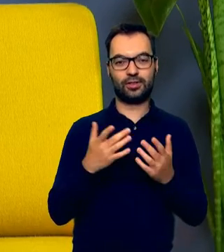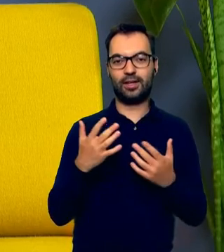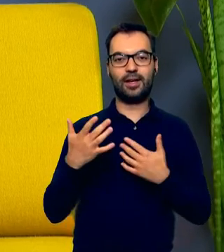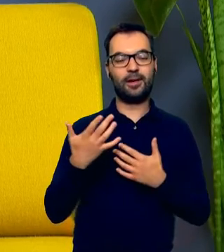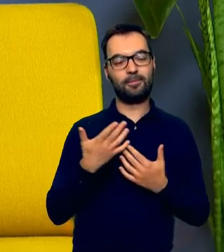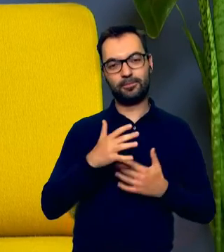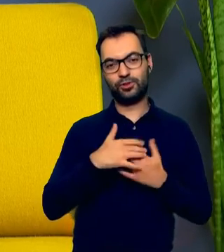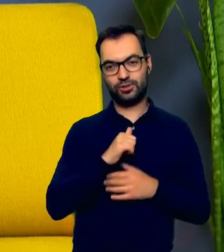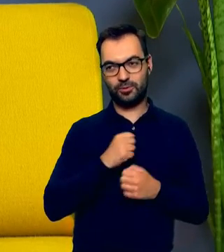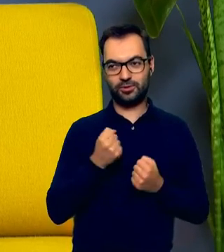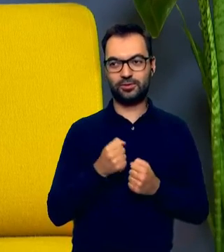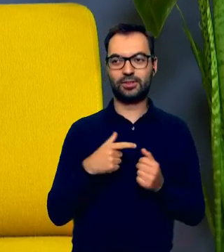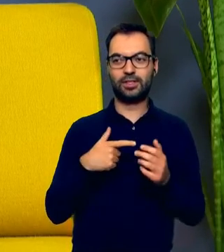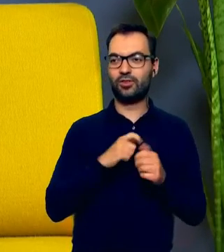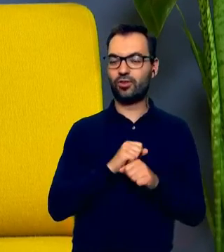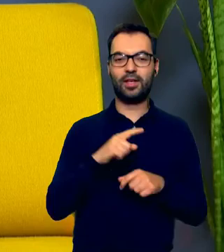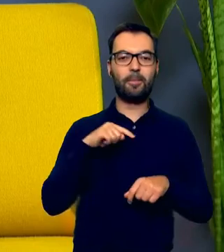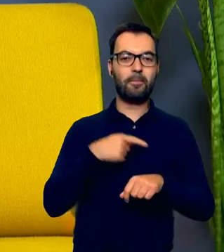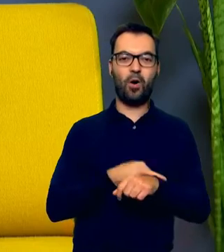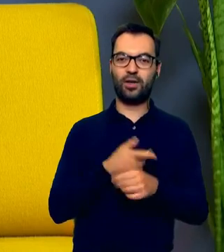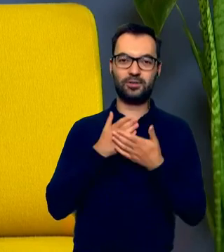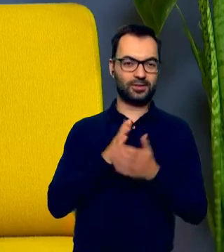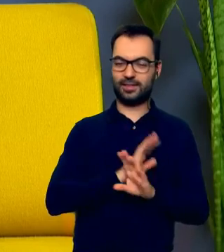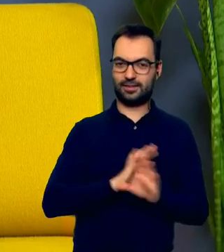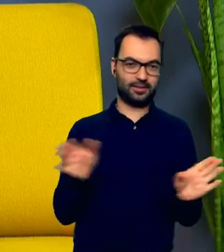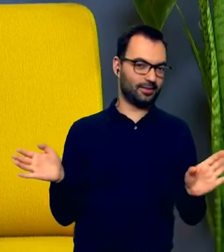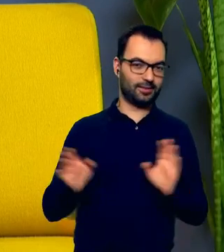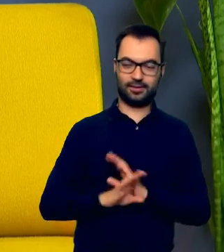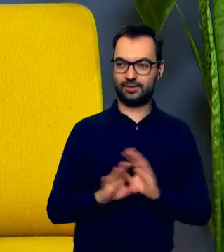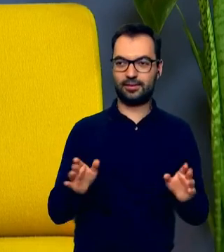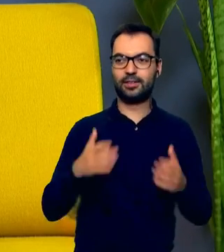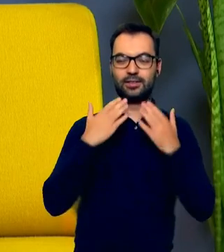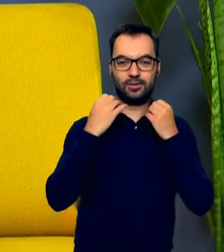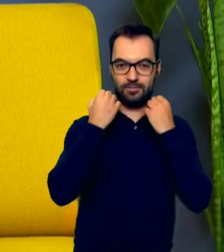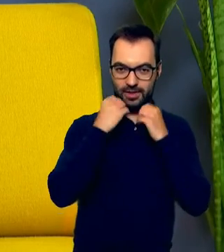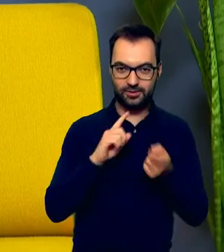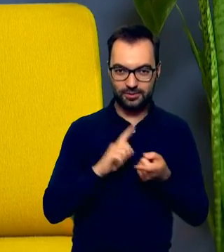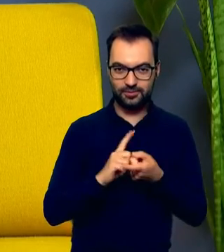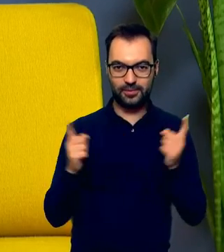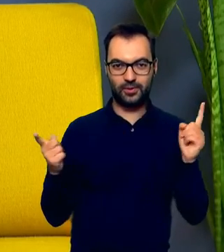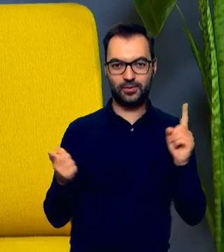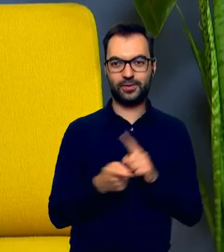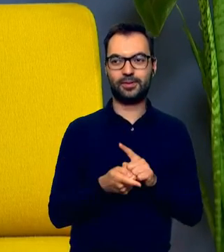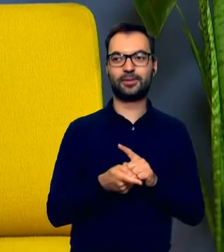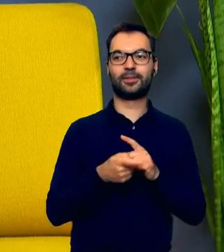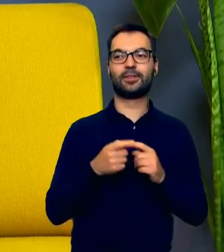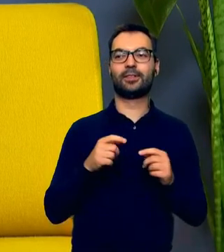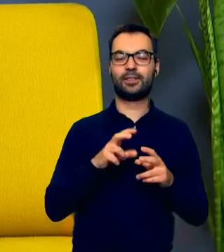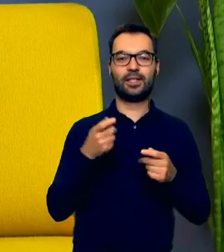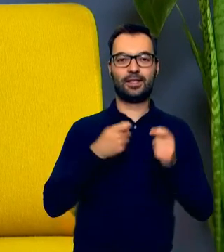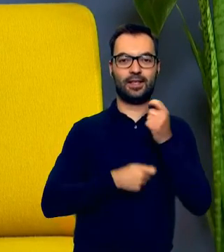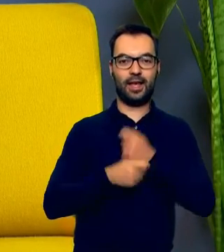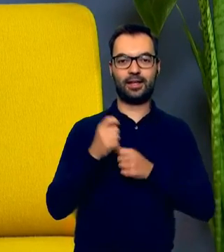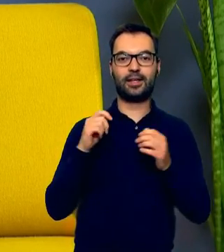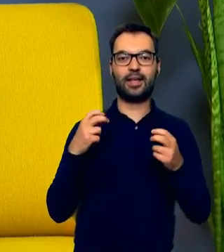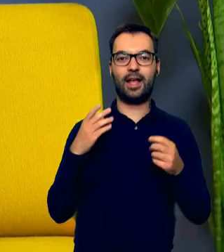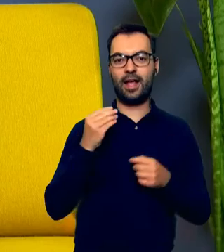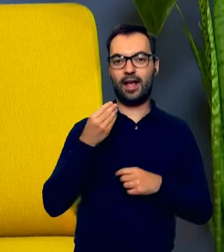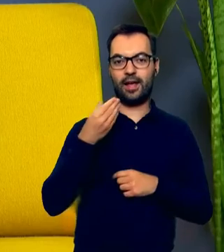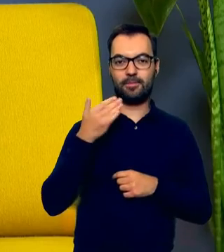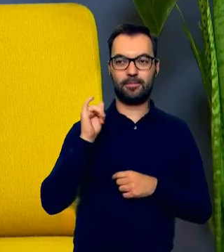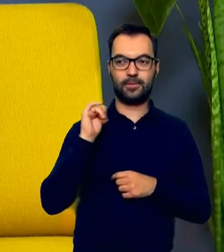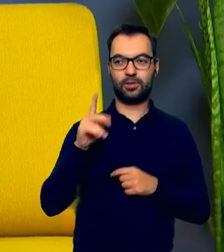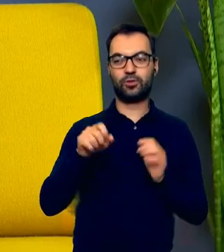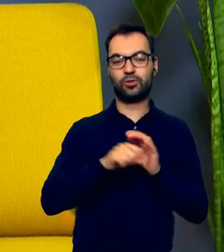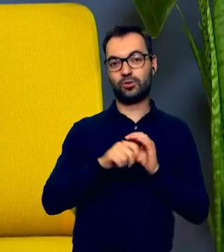trzymania blisko siebie. Chociaż nie jest to poradnik, raz jeszcze to podkreślmy. Tak, zdecydowanie. Dziękuję Wam za spotkanie podczas targów naszych,